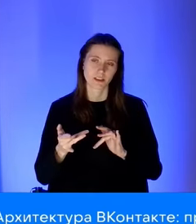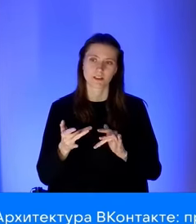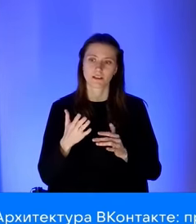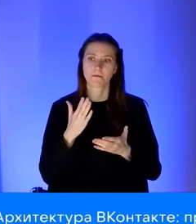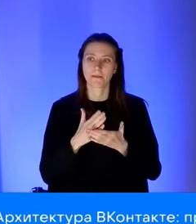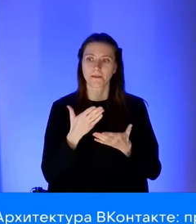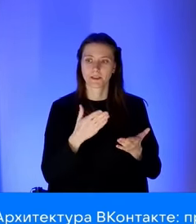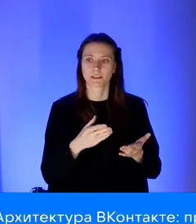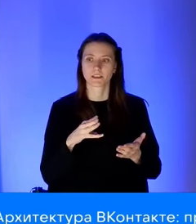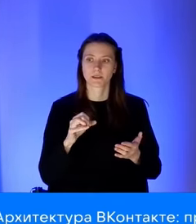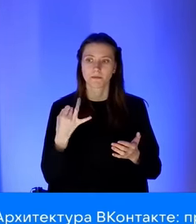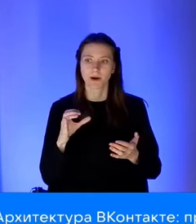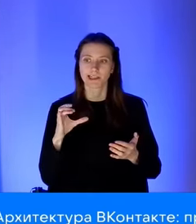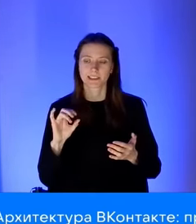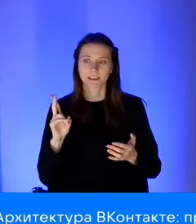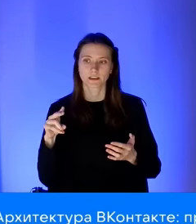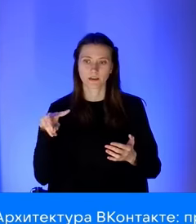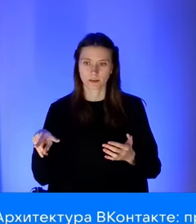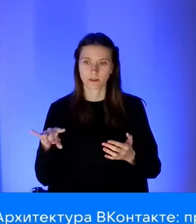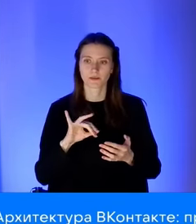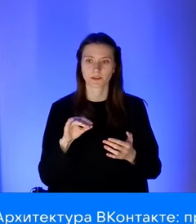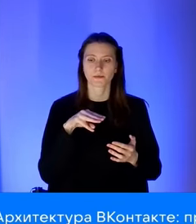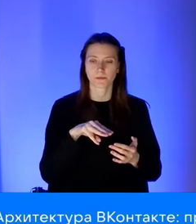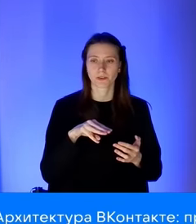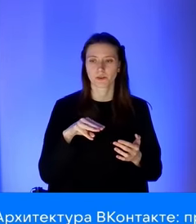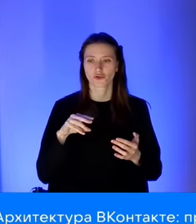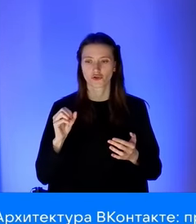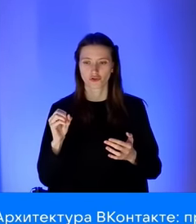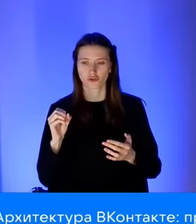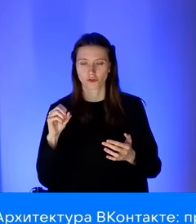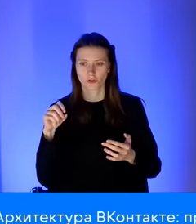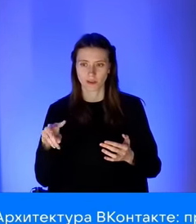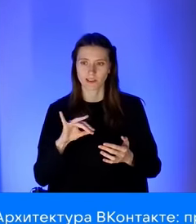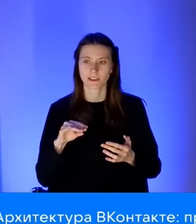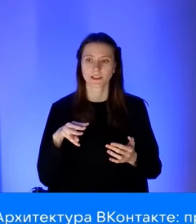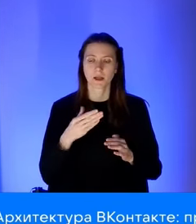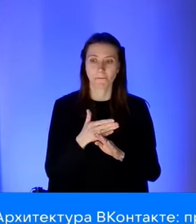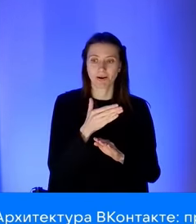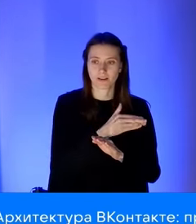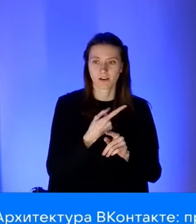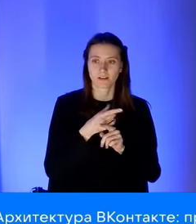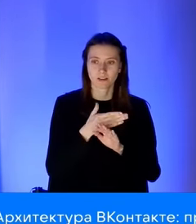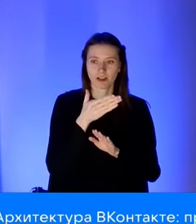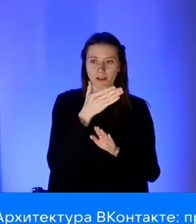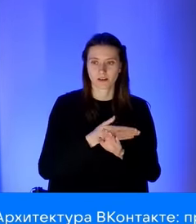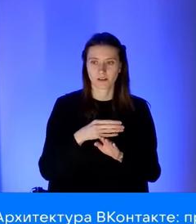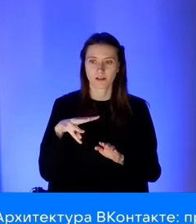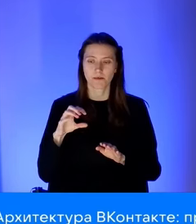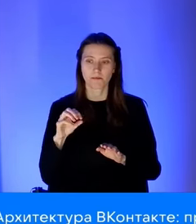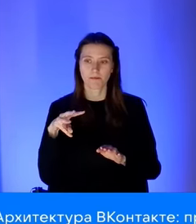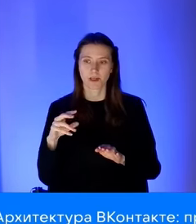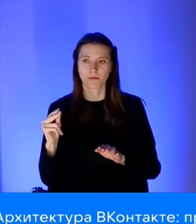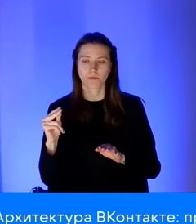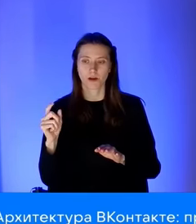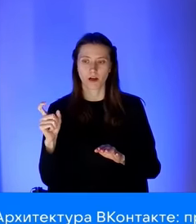sequel есть ш как каширу слой и есть в виде PHP слоя на котором всё работает